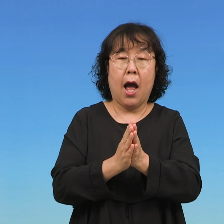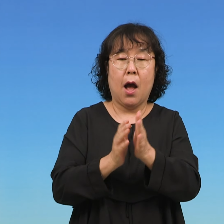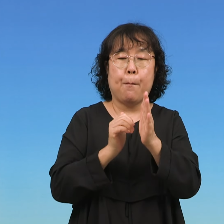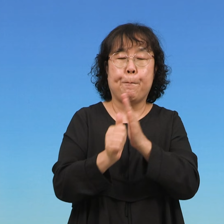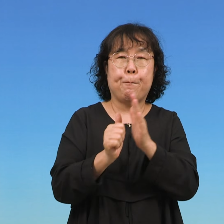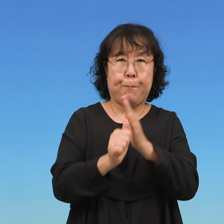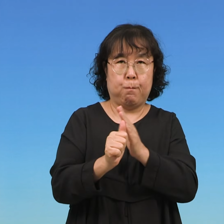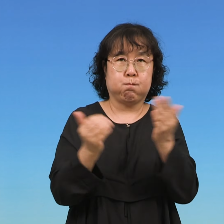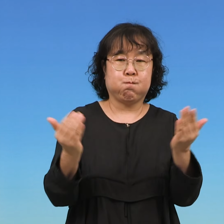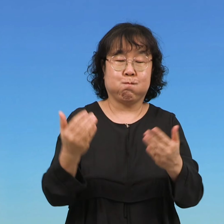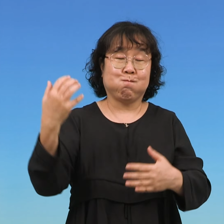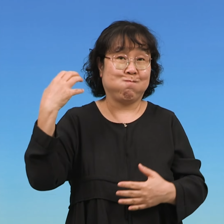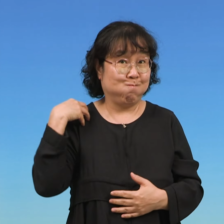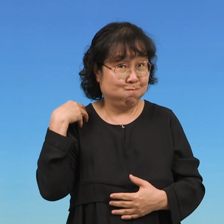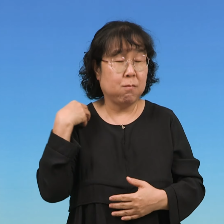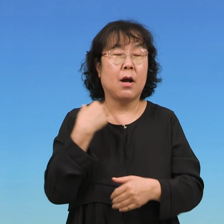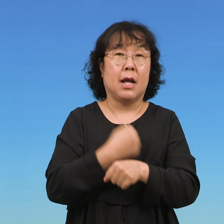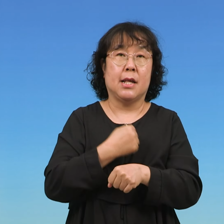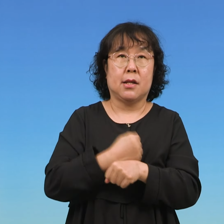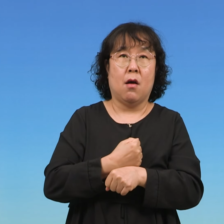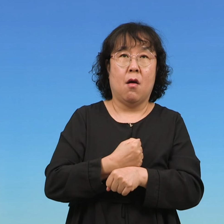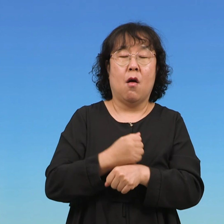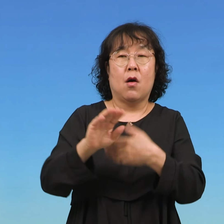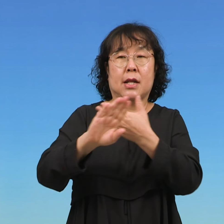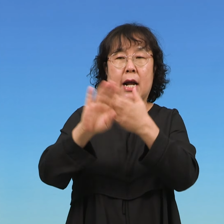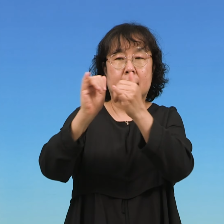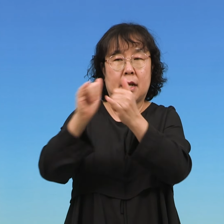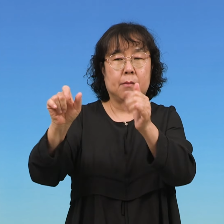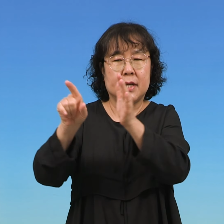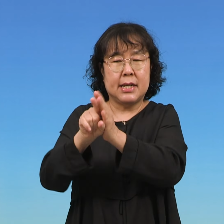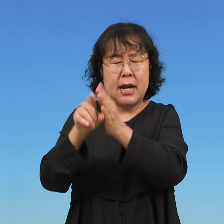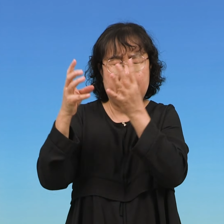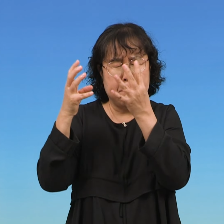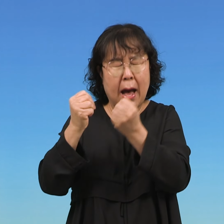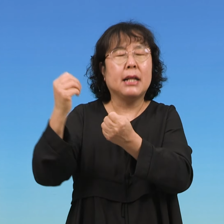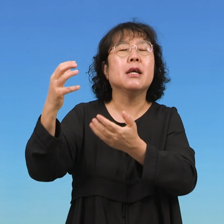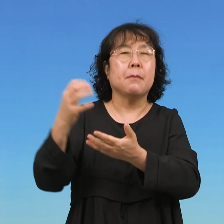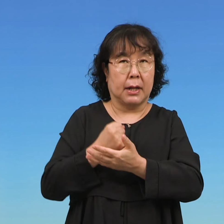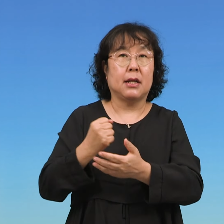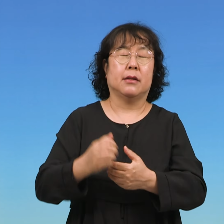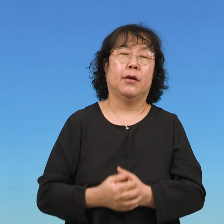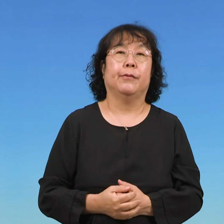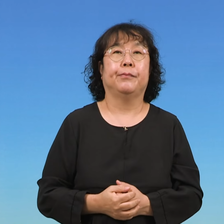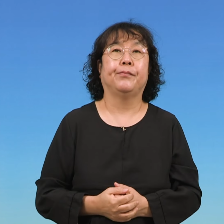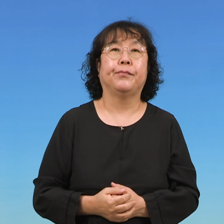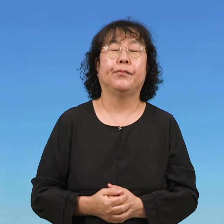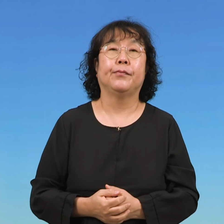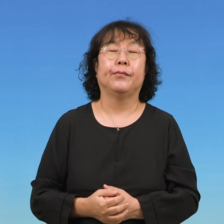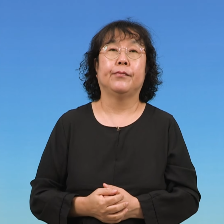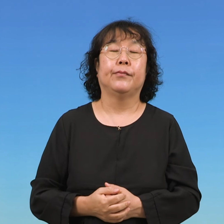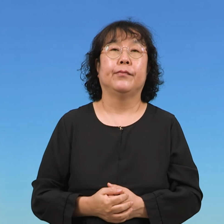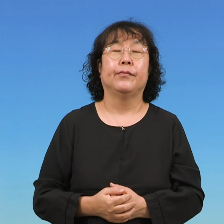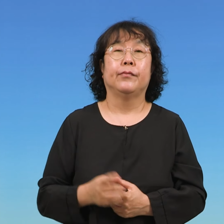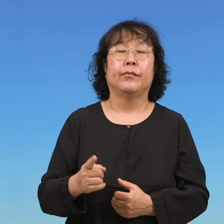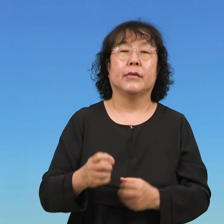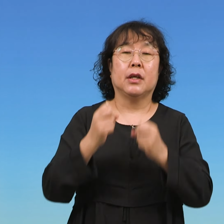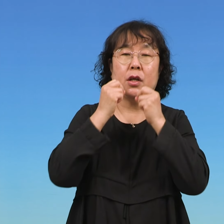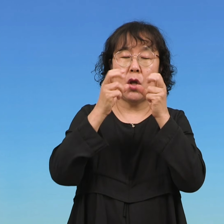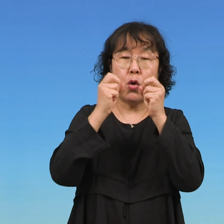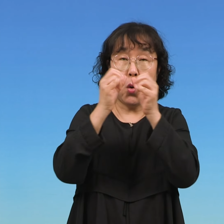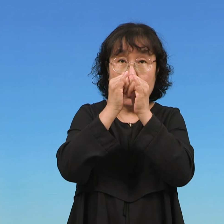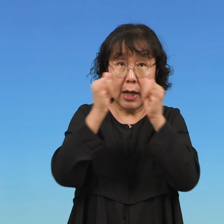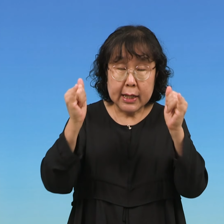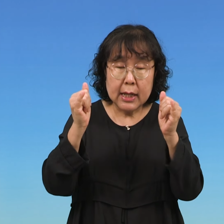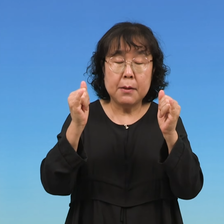총재 역할을 계속했다는 겁니다 그만큼 신뢰를 얻었다는 뜻 아닙니까 그 제가 이분을 참